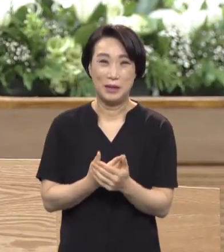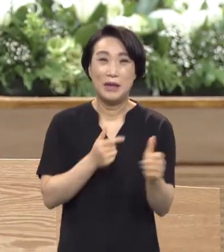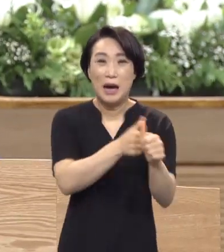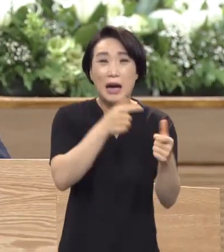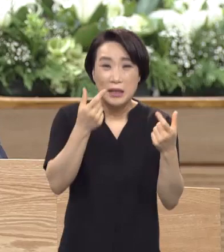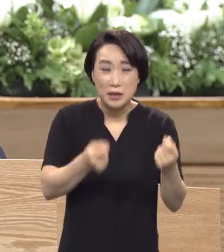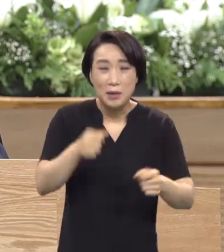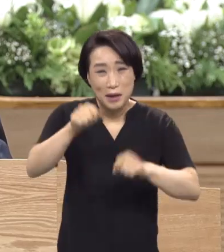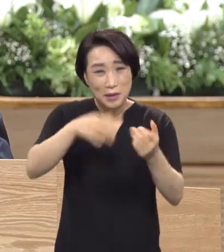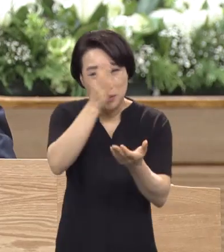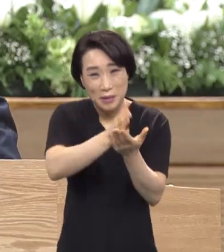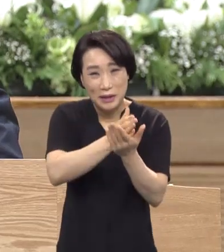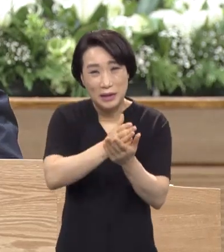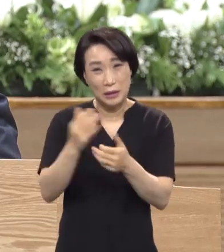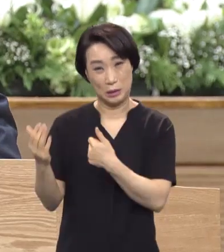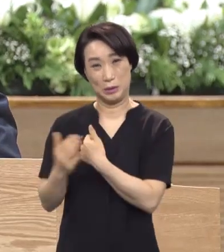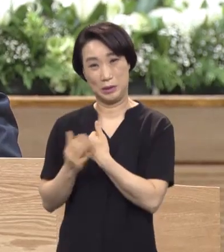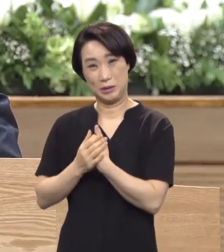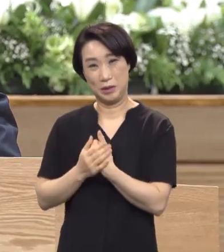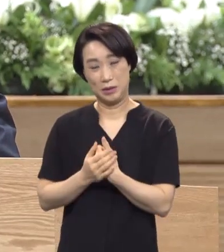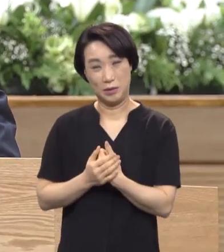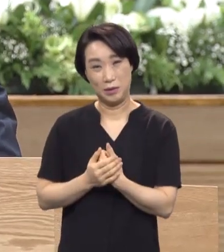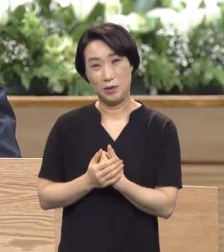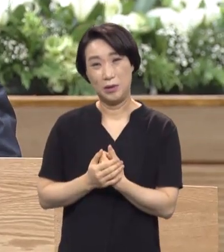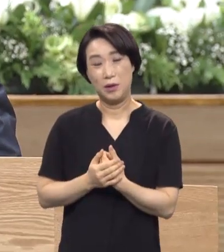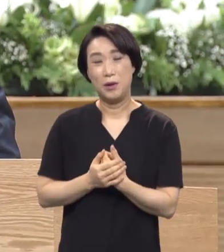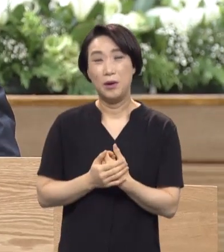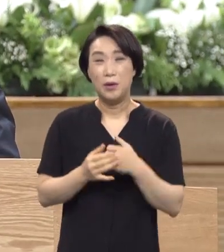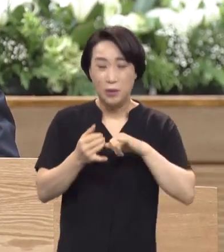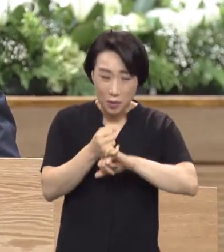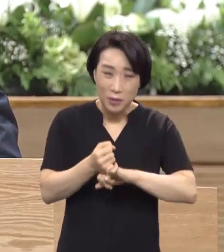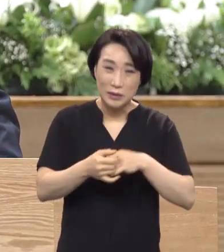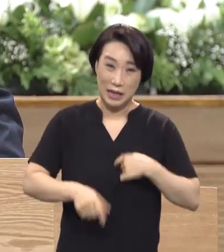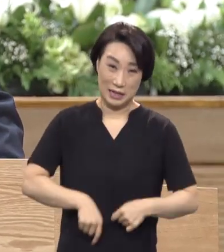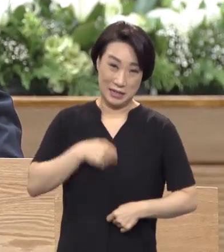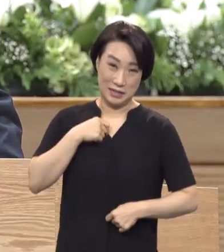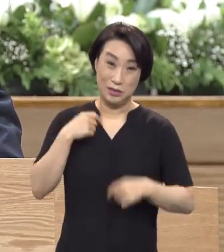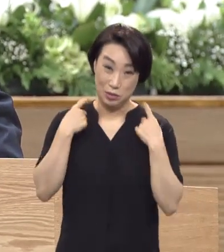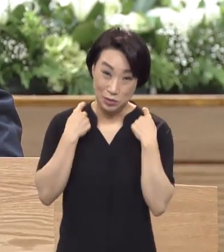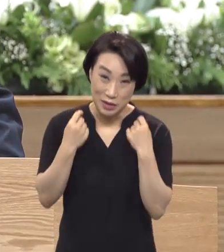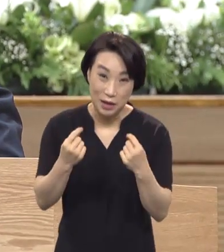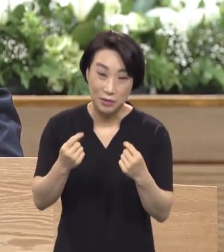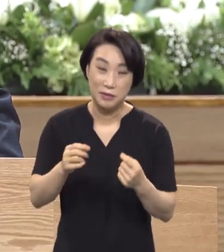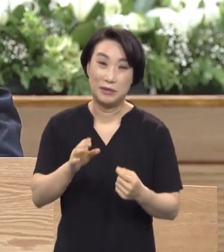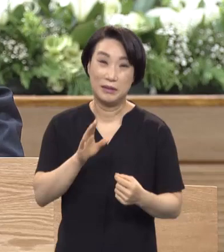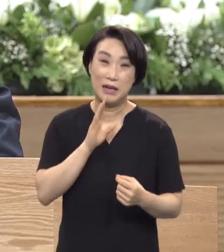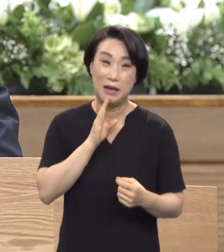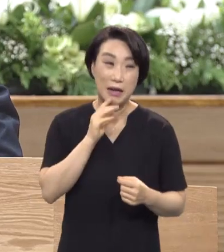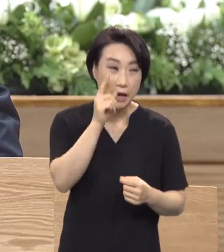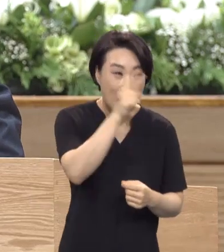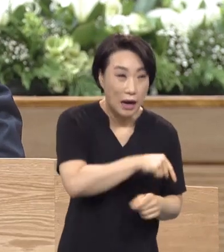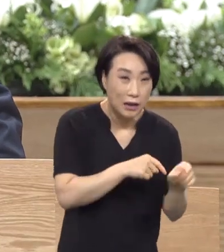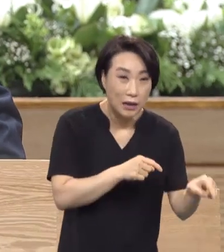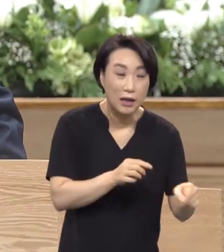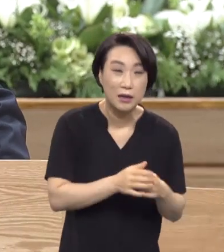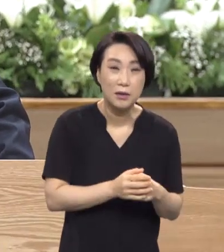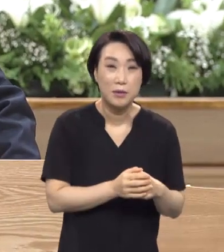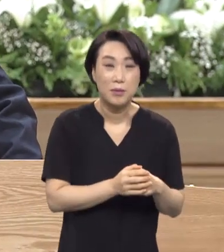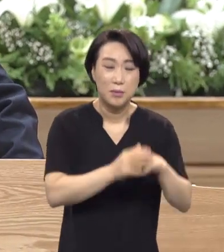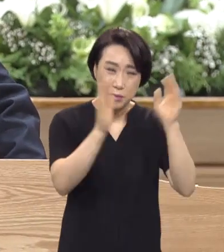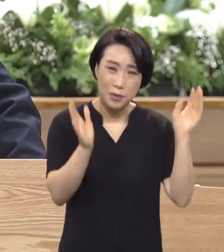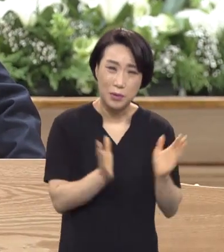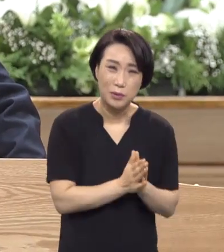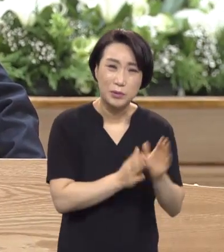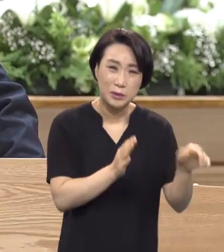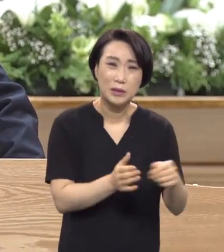가인같이 하지 말게 하시고 어떤 일이 있어도 내 의의를 가지고 정말로 불이 악을